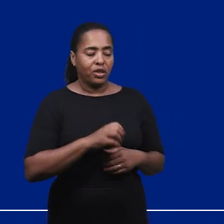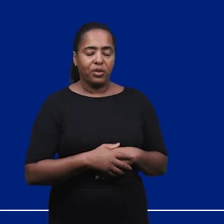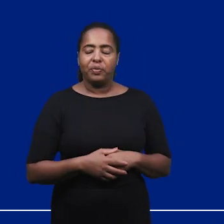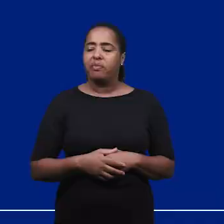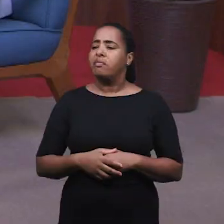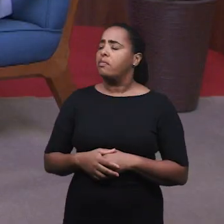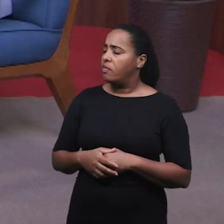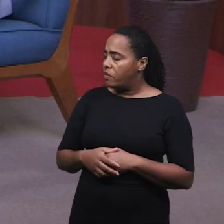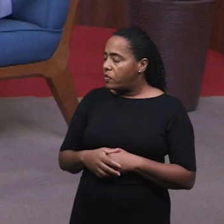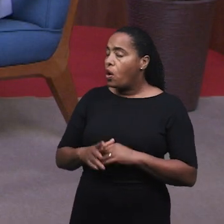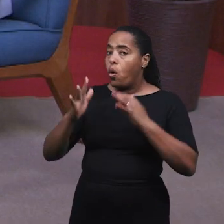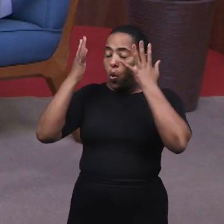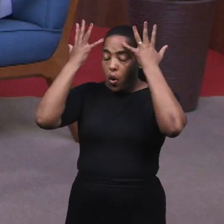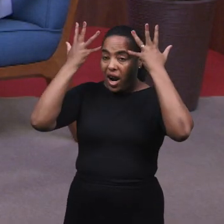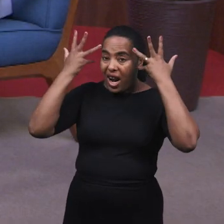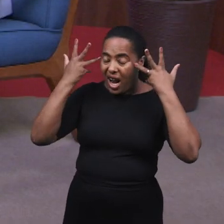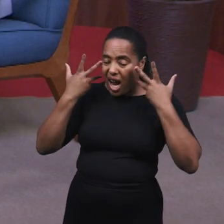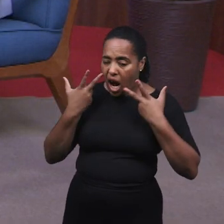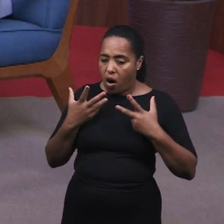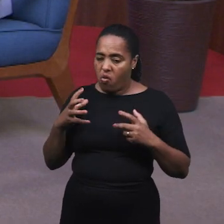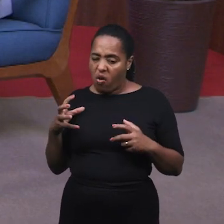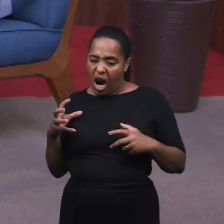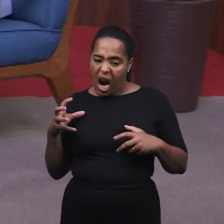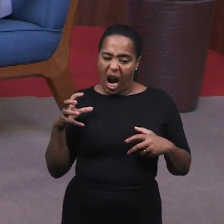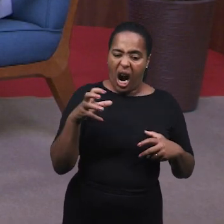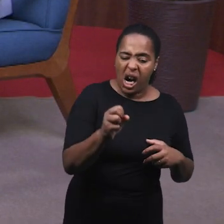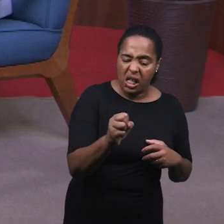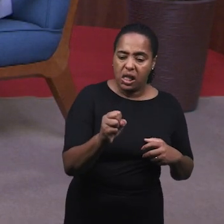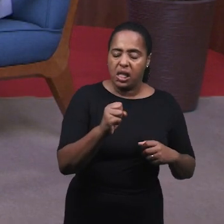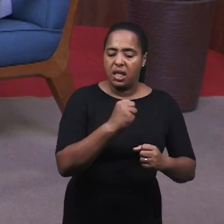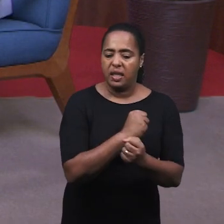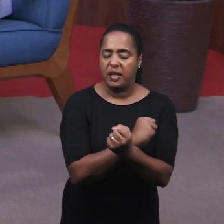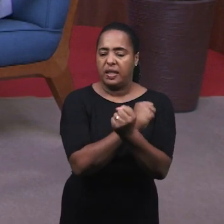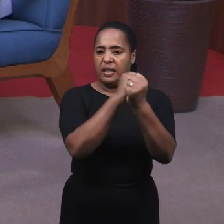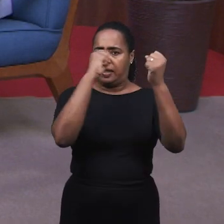attaqué par un lion, il a résisté,